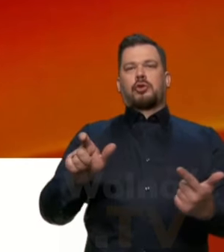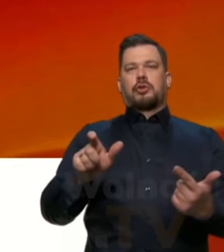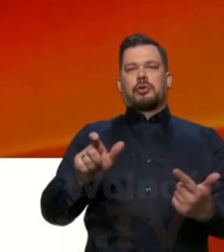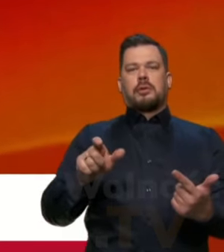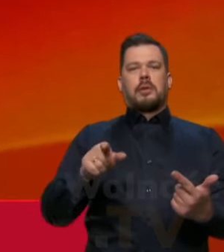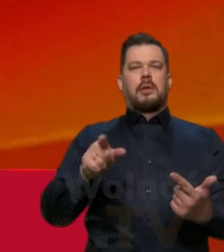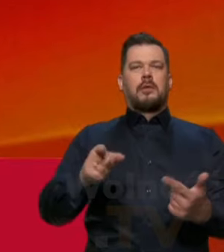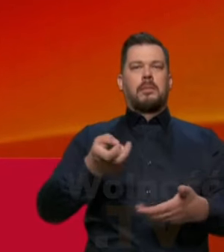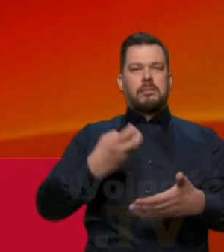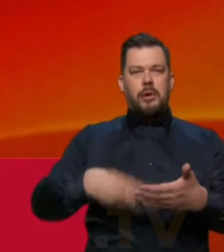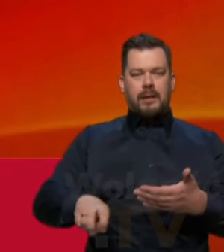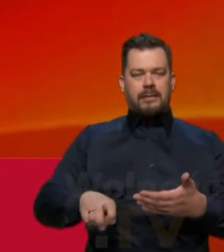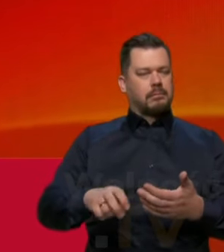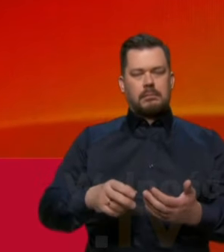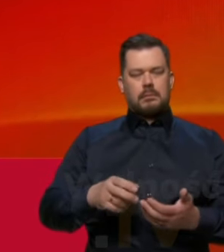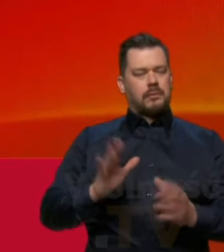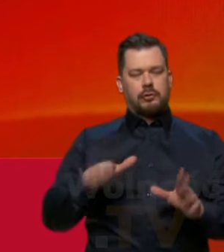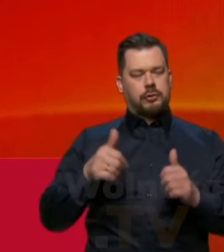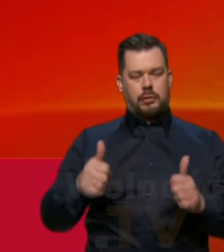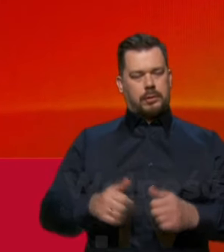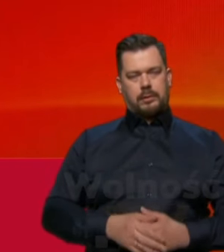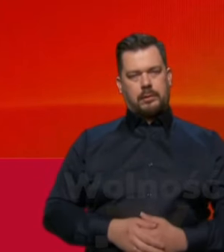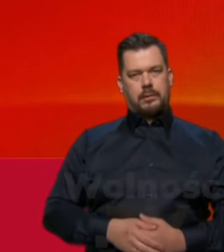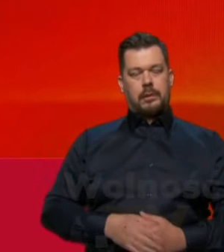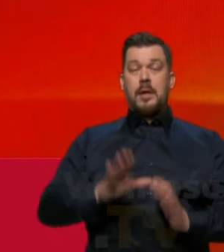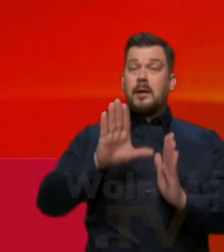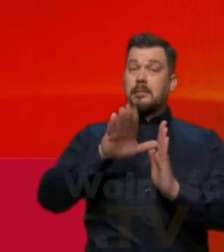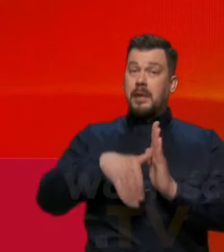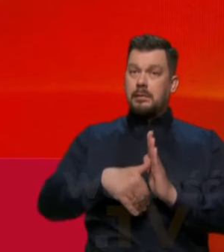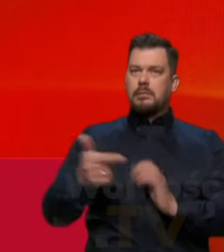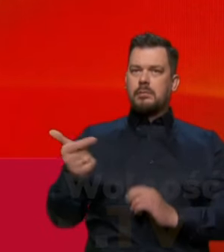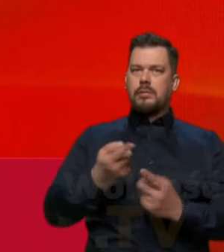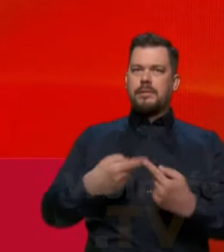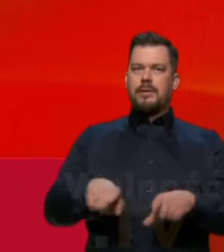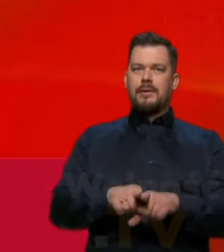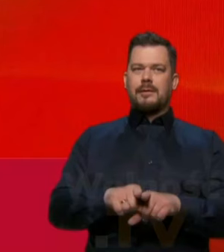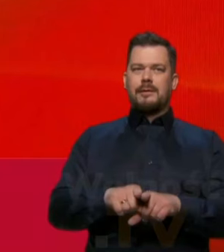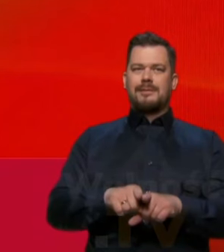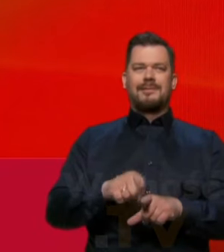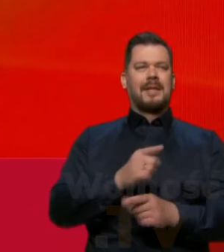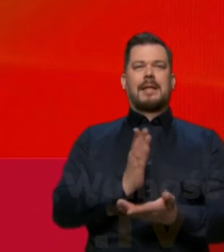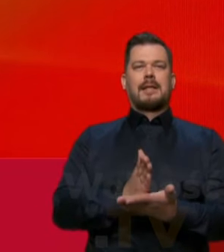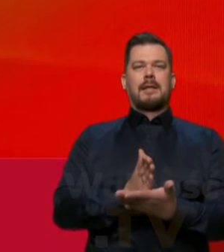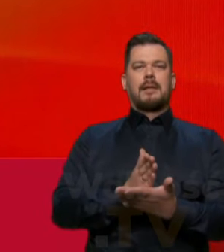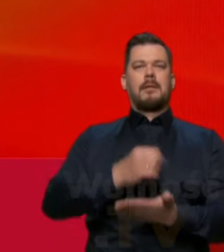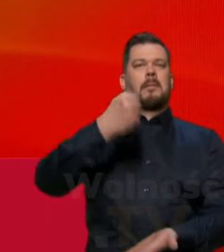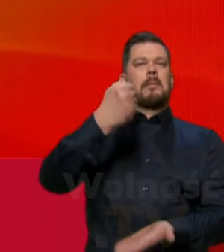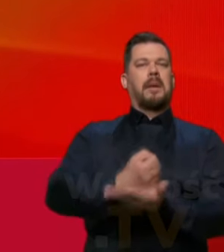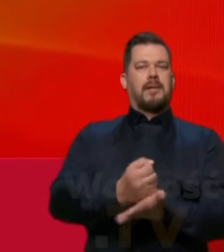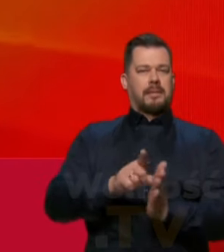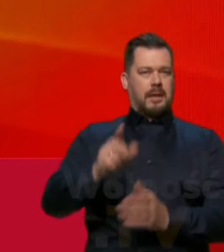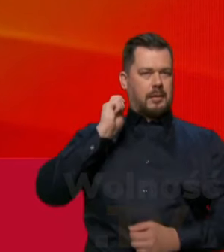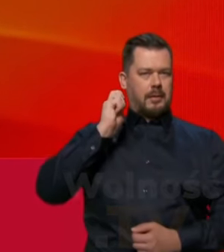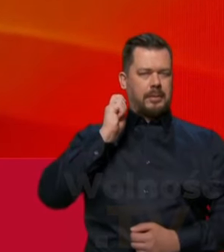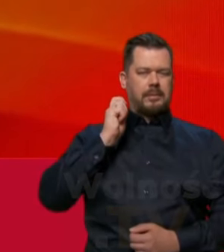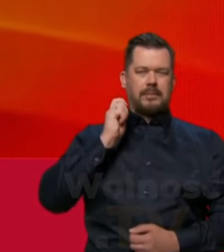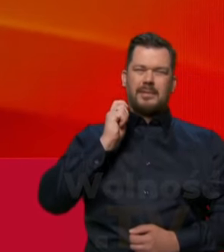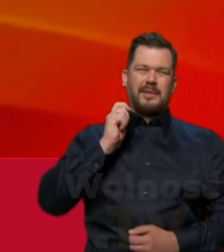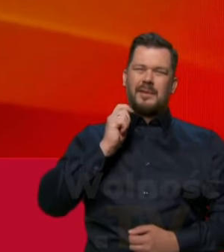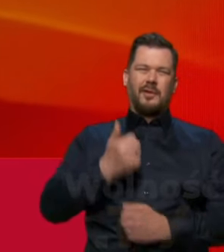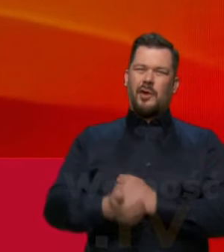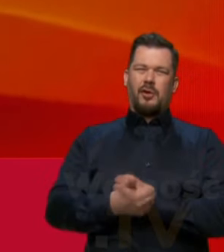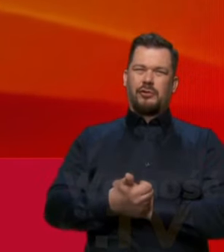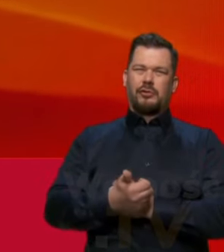przy przerwaniu ciąży. Tutaj jest też rola miasta, ale to nie tylko kwestia samych praw kobiet. Mówimy o tym, że